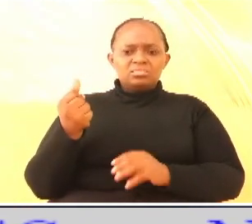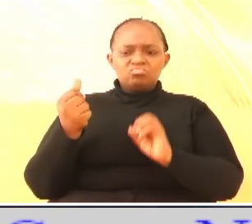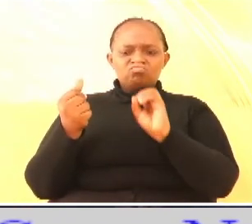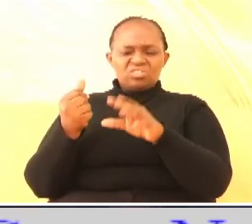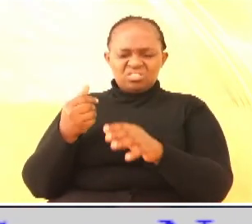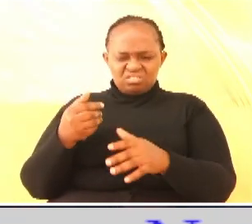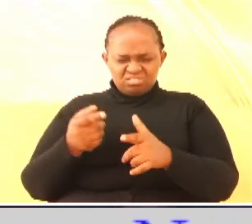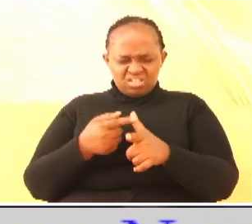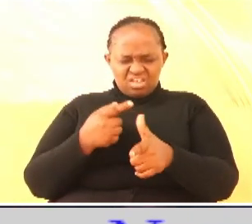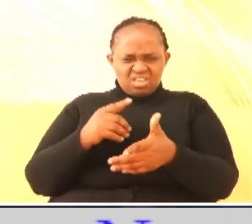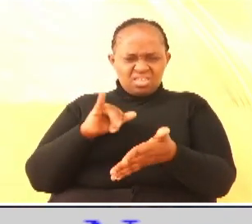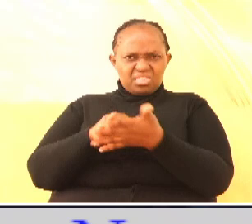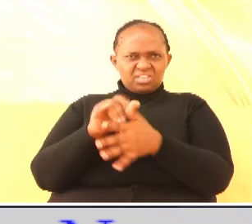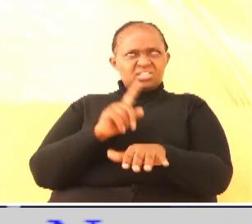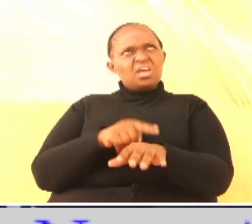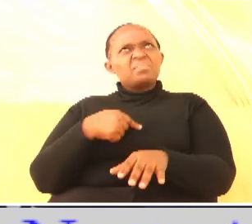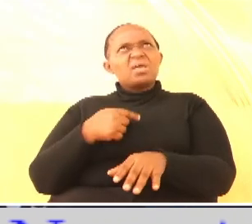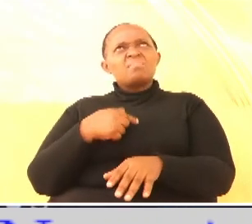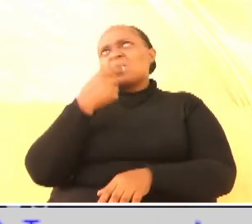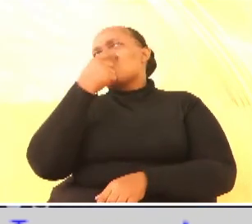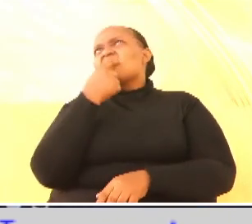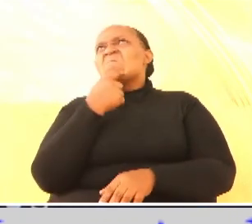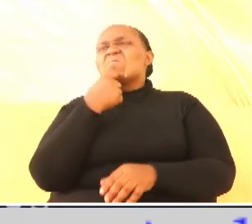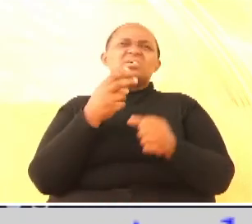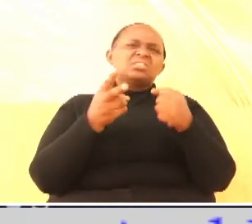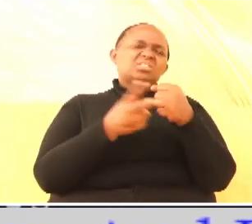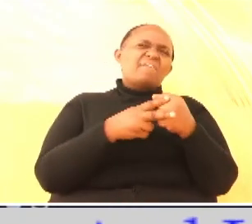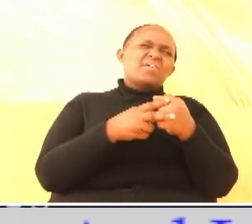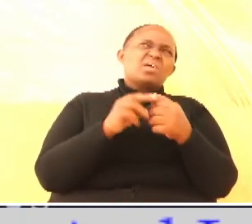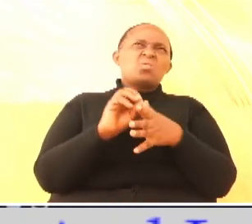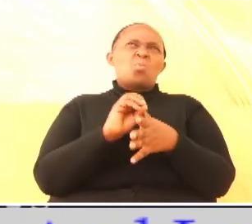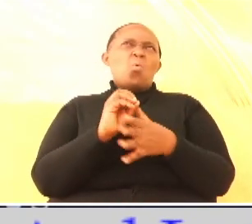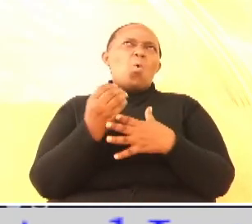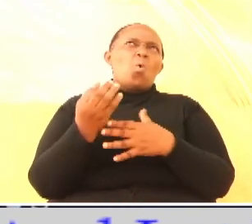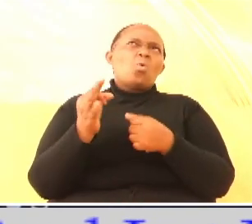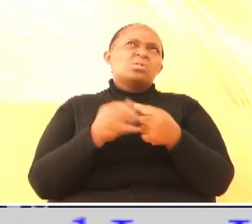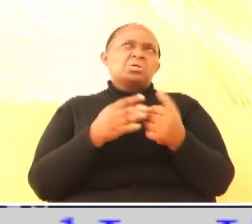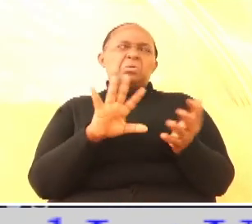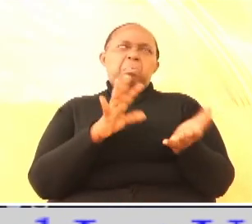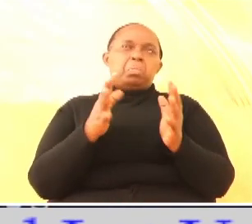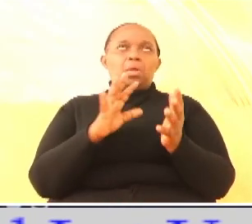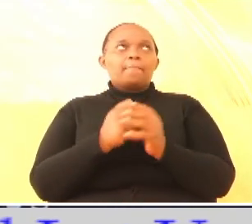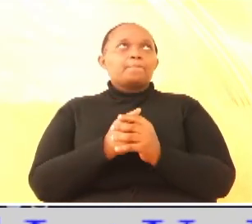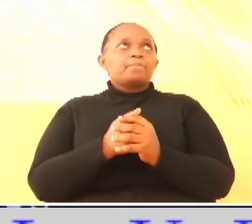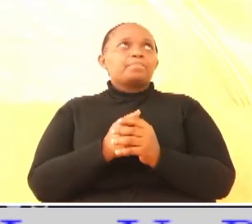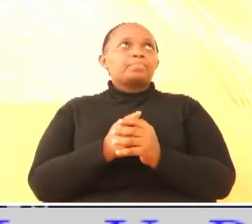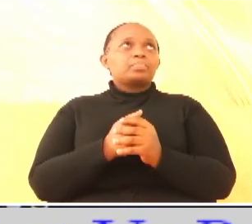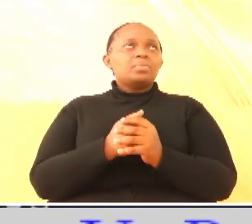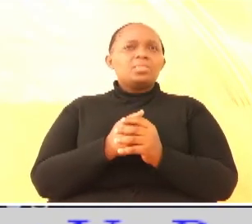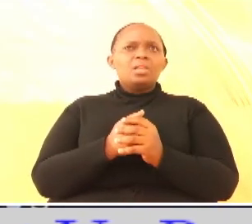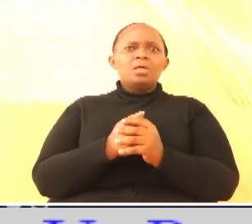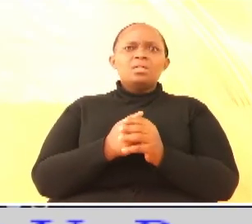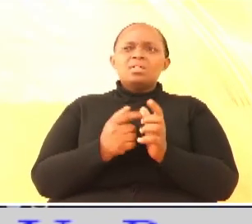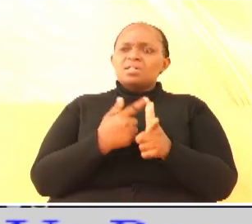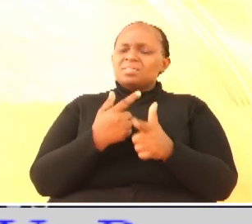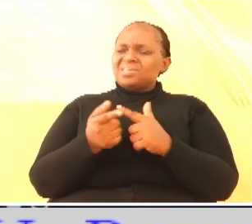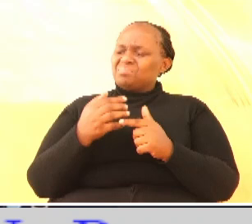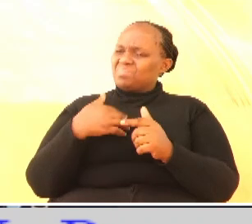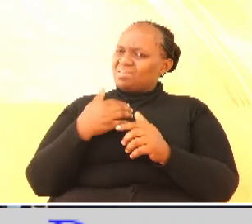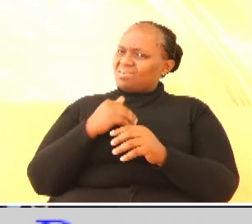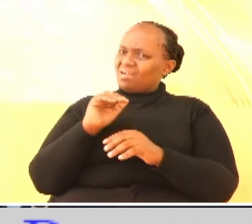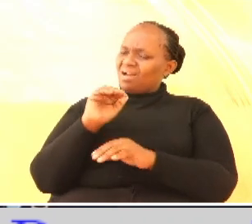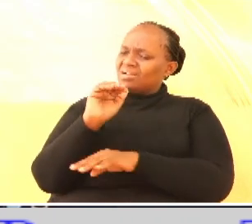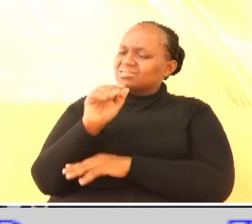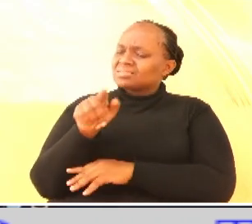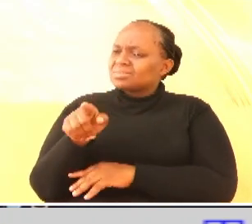I was very young. Maybe I was about 7 years or 8. Kwa hivyo hiyo concept iliniingia, nikauliza kwani kule mtu